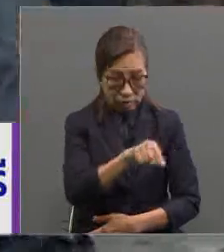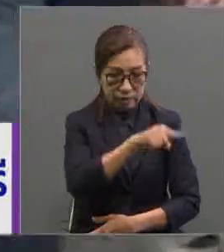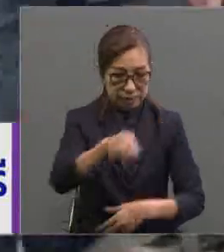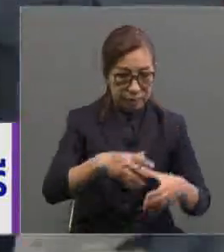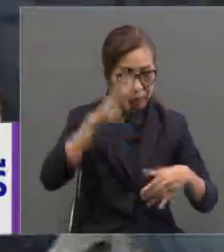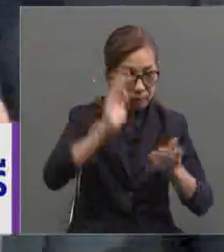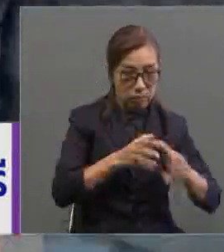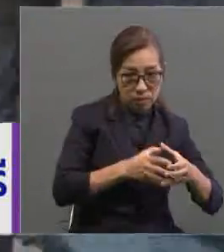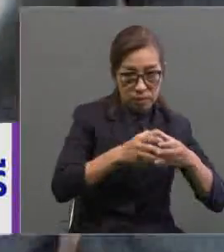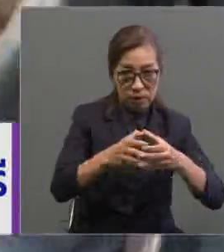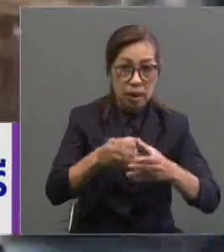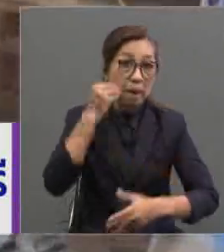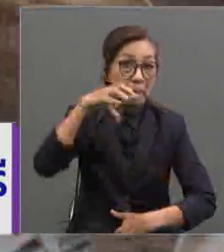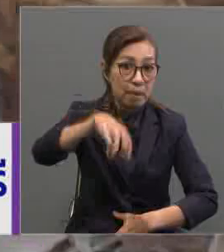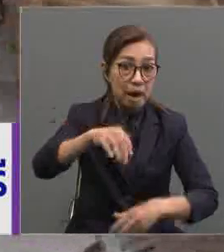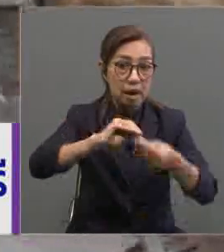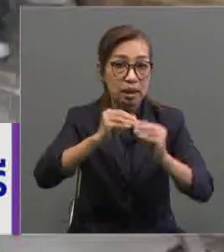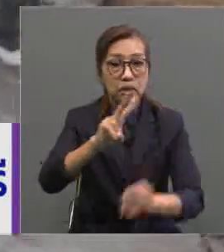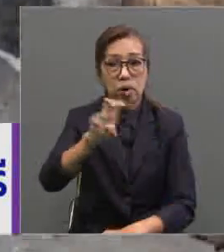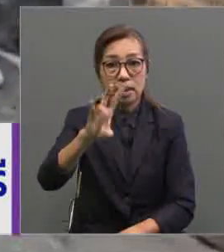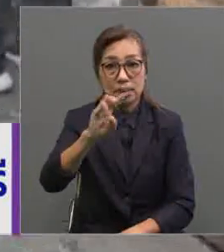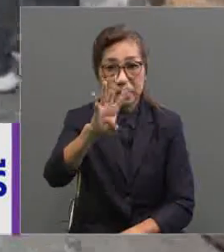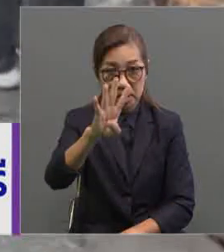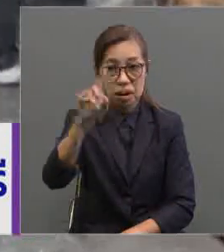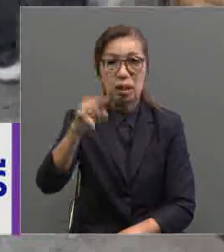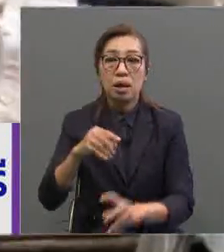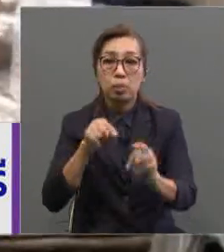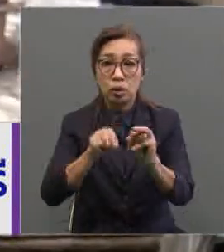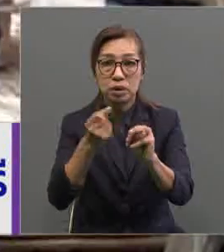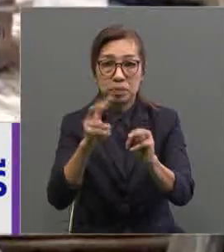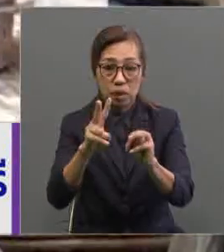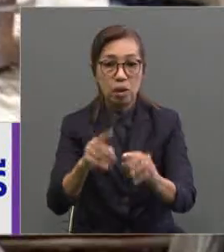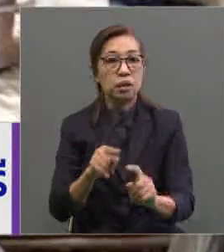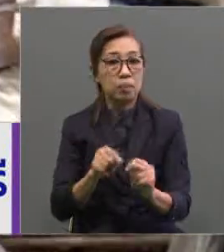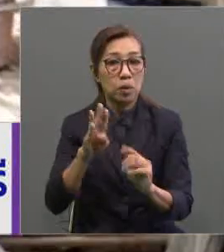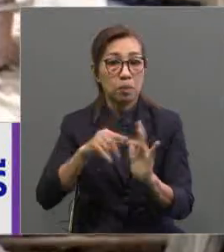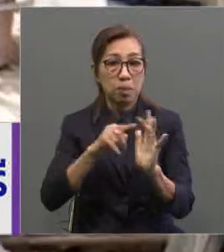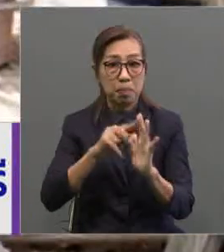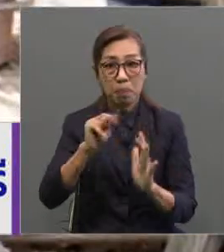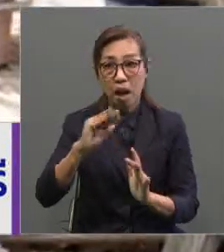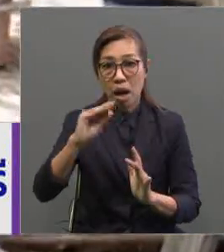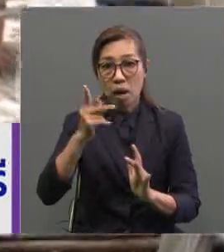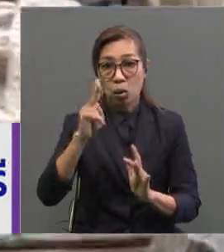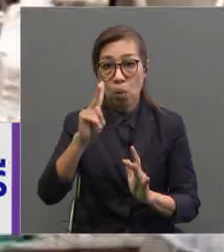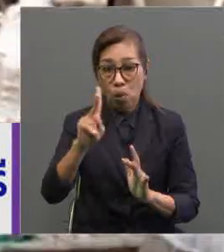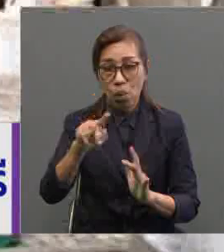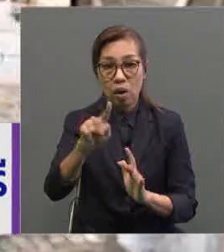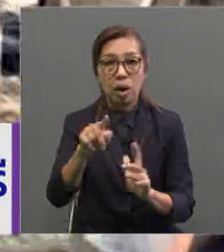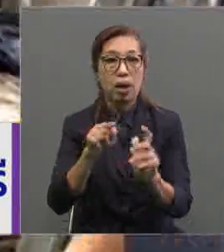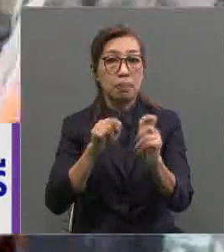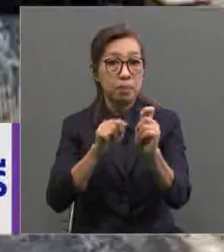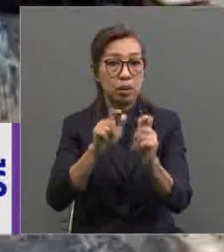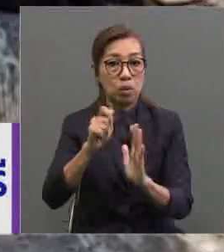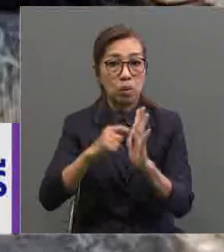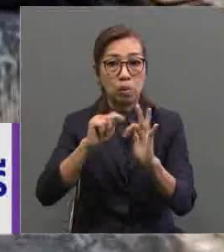นะคะเข้าไปตรวจค้นบ้านเลขที่ 274หมู่ที่ 12ที่ตำบลบ้านโคกอำเภออู่ทองจังหวัดสุพรรณบุรีก็ไปพบนายมนต์